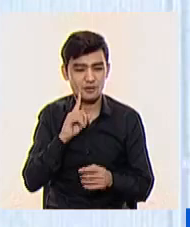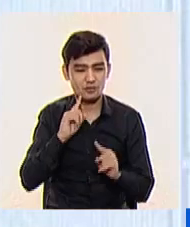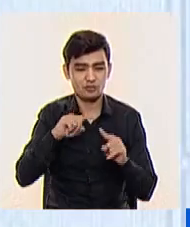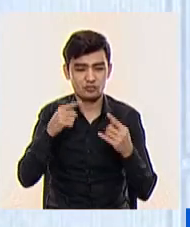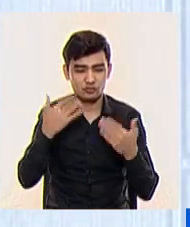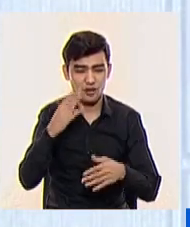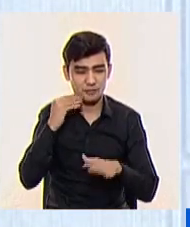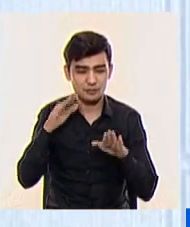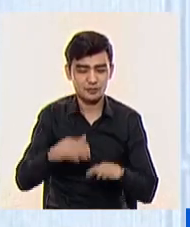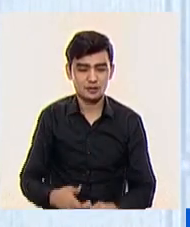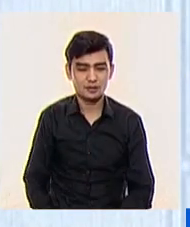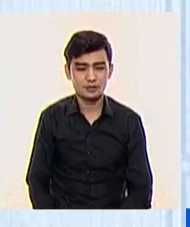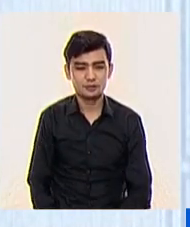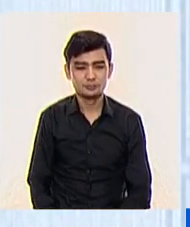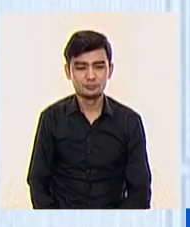алматы